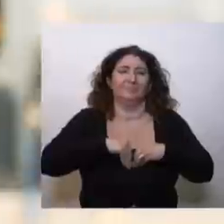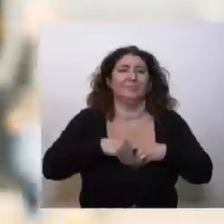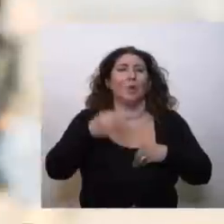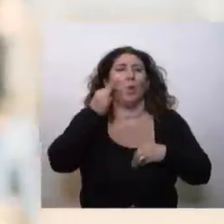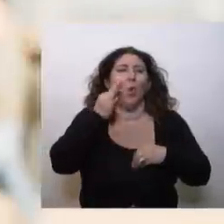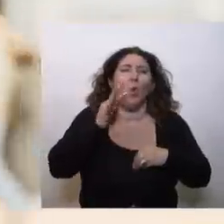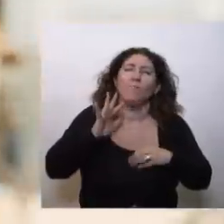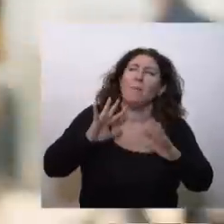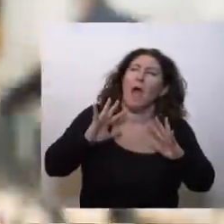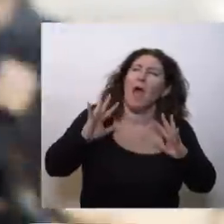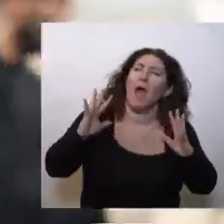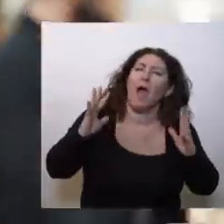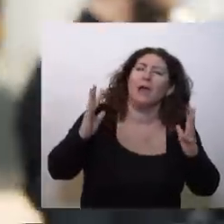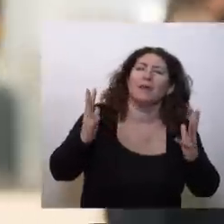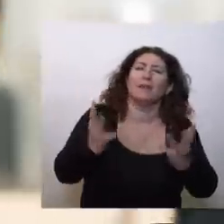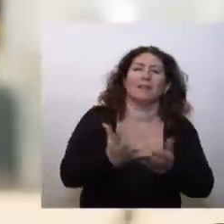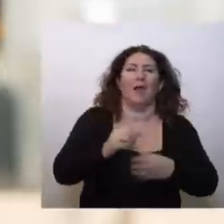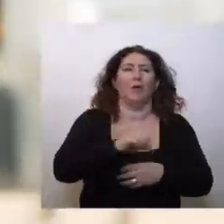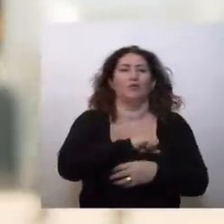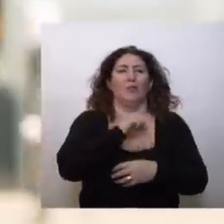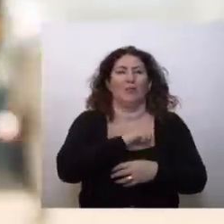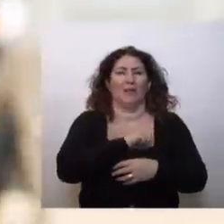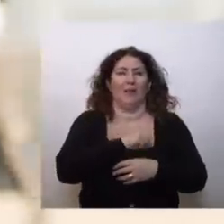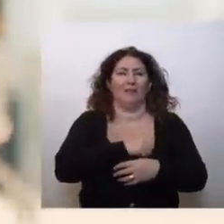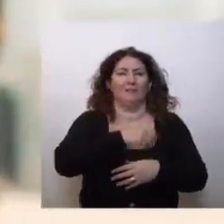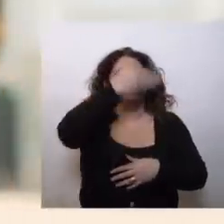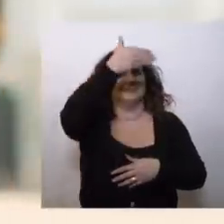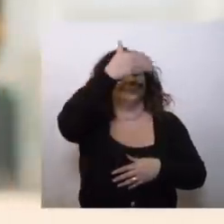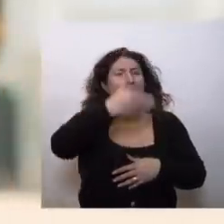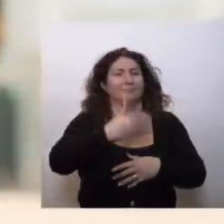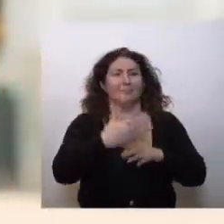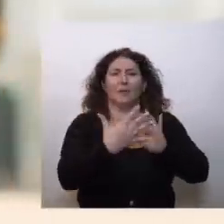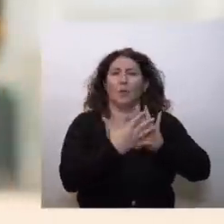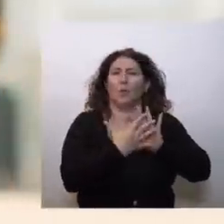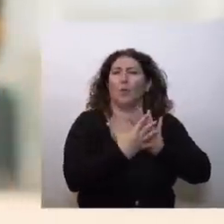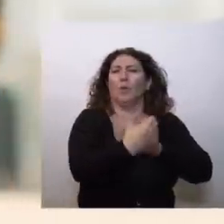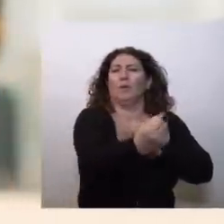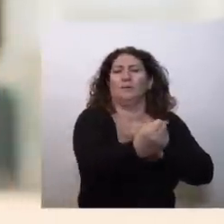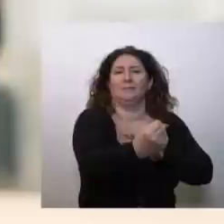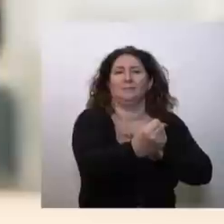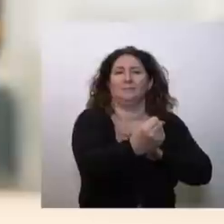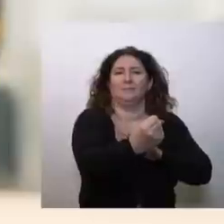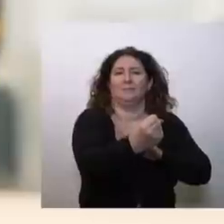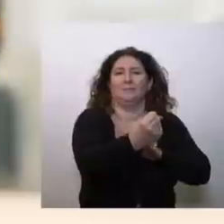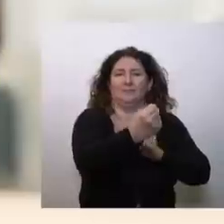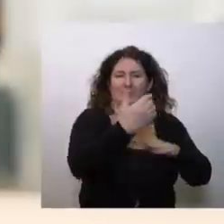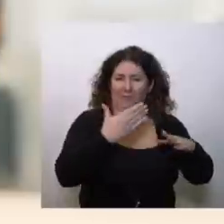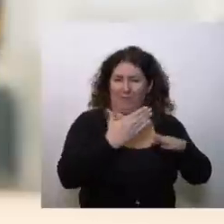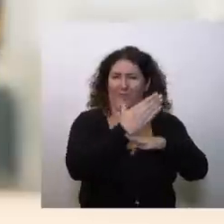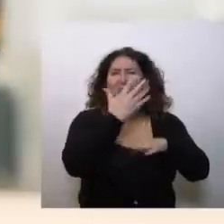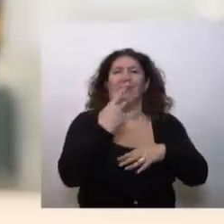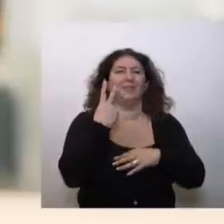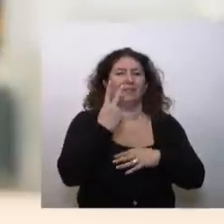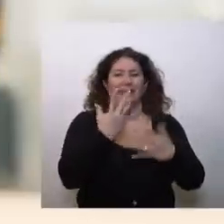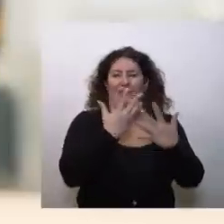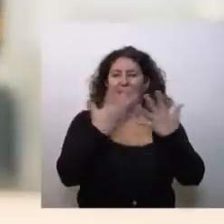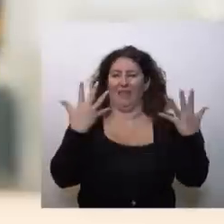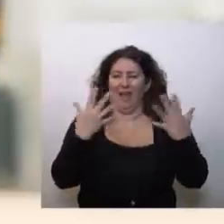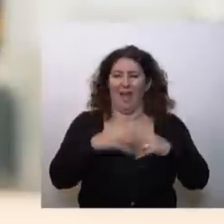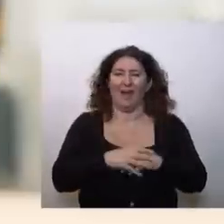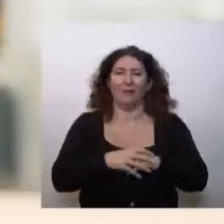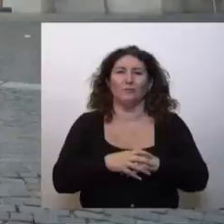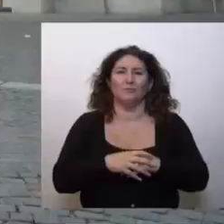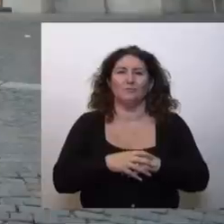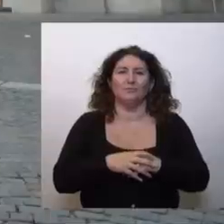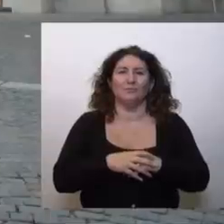sofferenza che proprio in quel telo lascia la sua traccia. E poi ancora la preghiera davanti